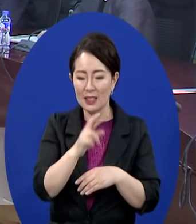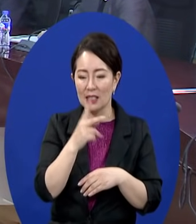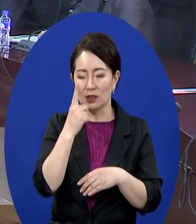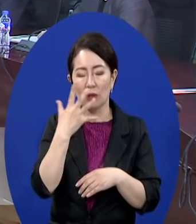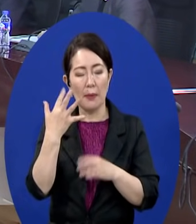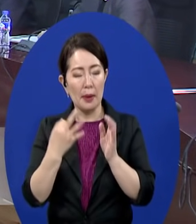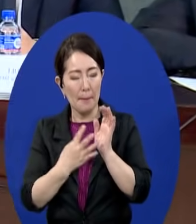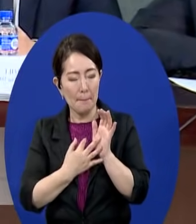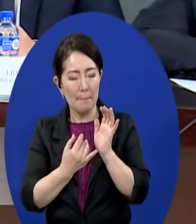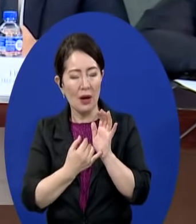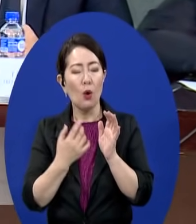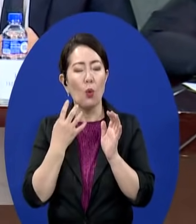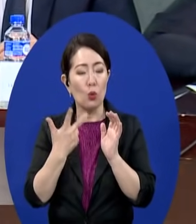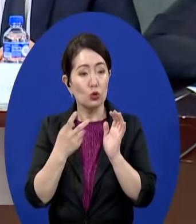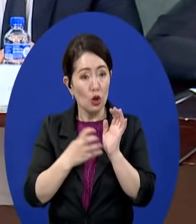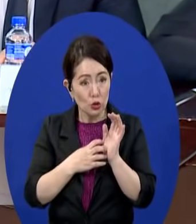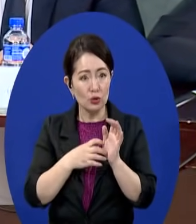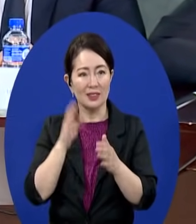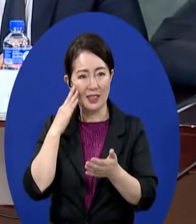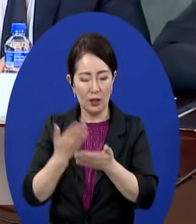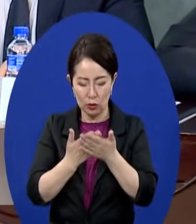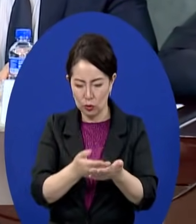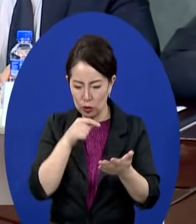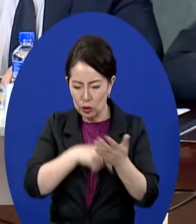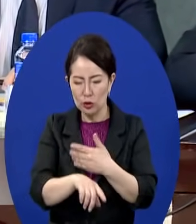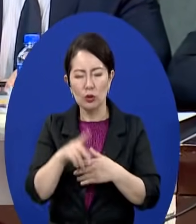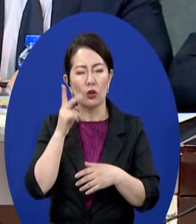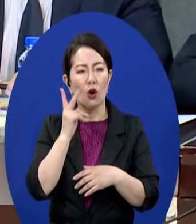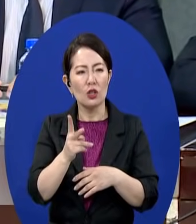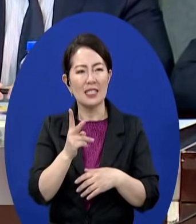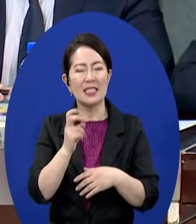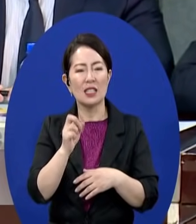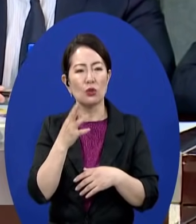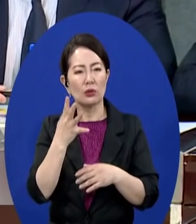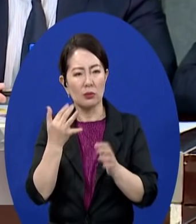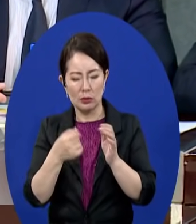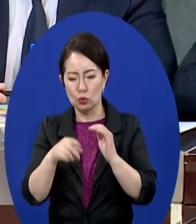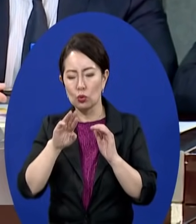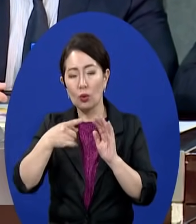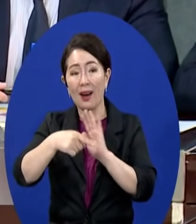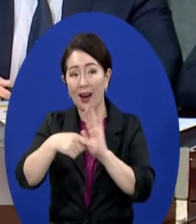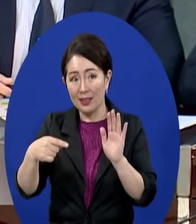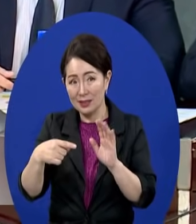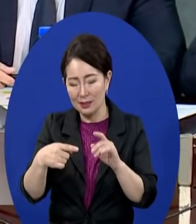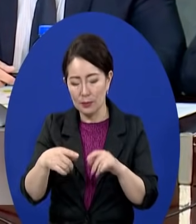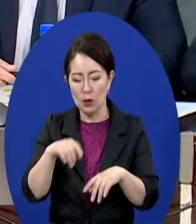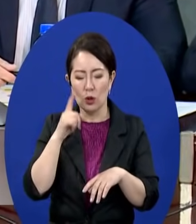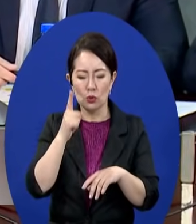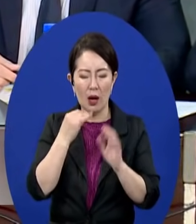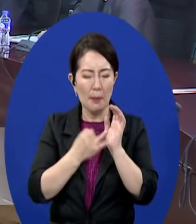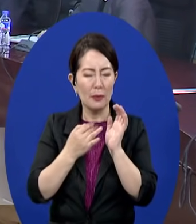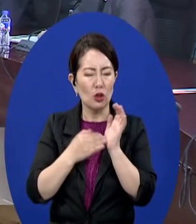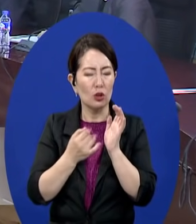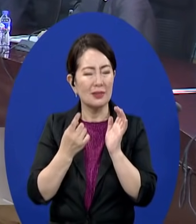2,151,329 иргэн санал өгнө. Үнээс үндсэн буюу 2,40,556 иргэн, төр хасав тэмдэглэгээтэй 110,773 иргэн